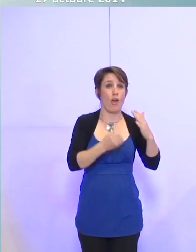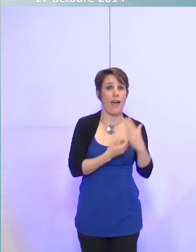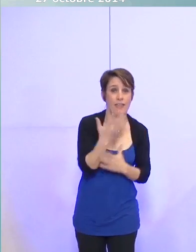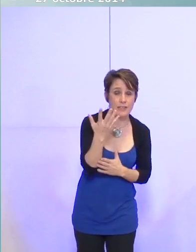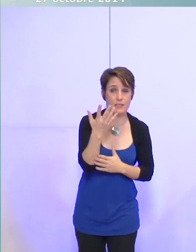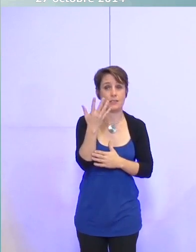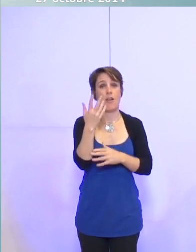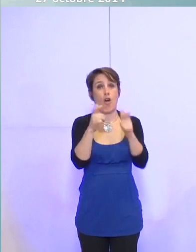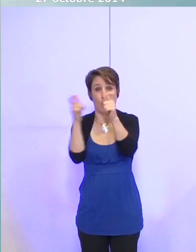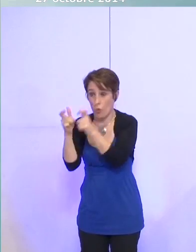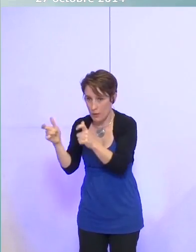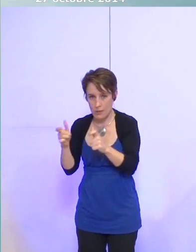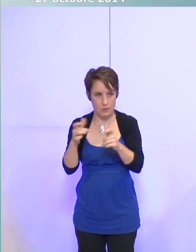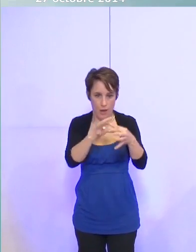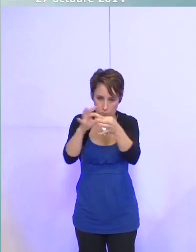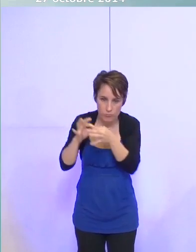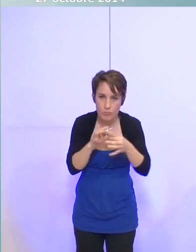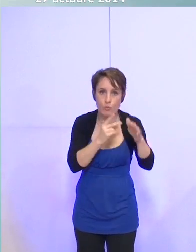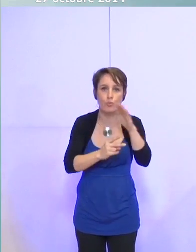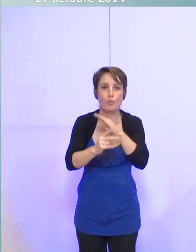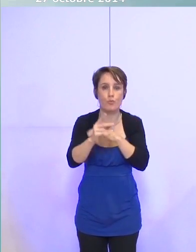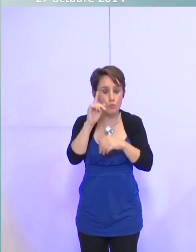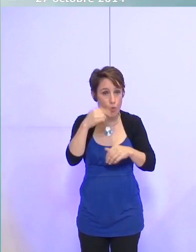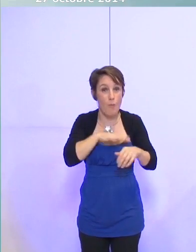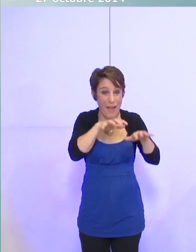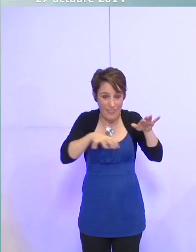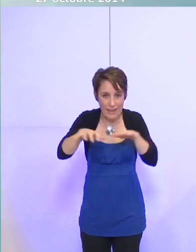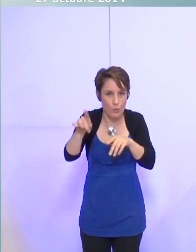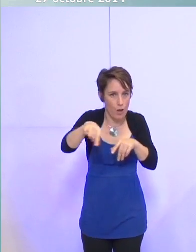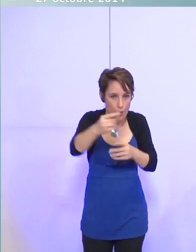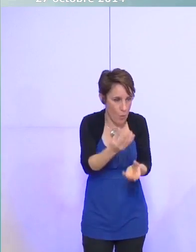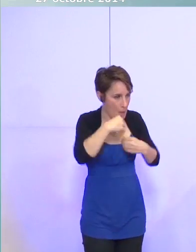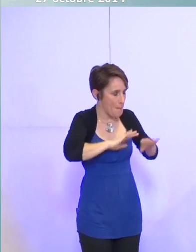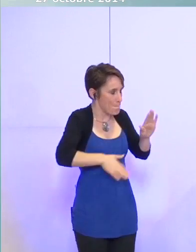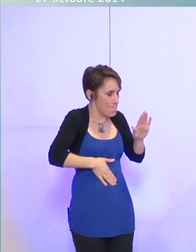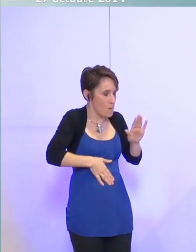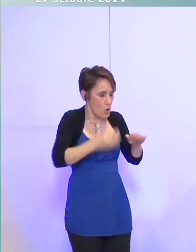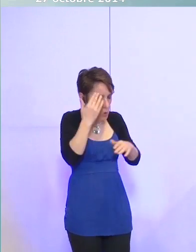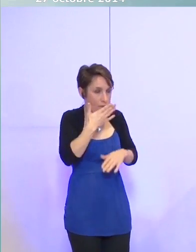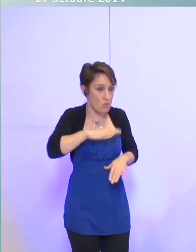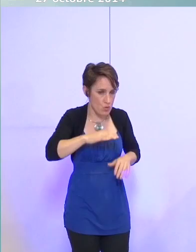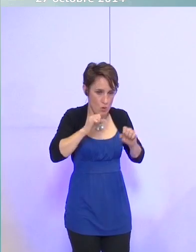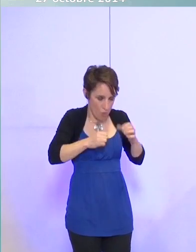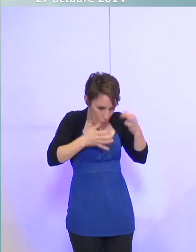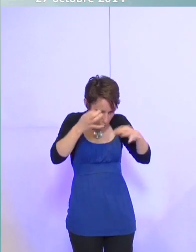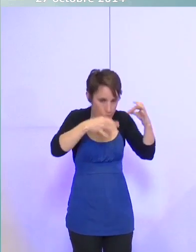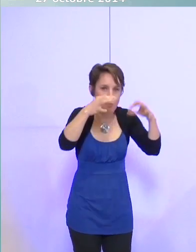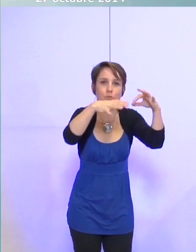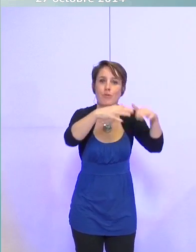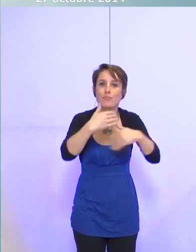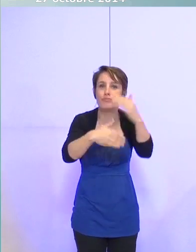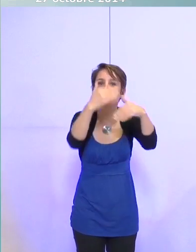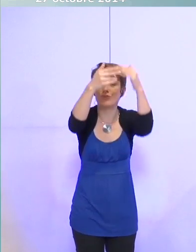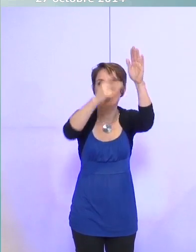leur permettant de mieux connaître ce territoire, ces acteurs pourront être encore plus efficaces, plus créatifs. Certains pourront développer des outils d'intérêt